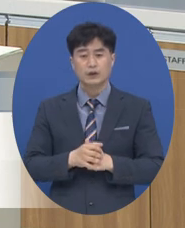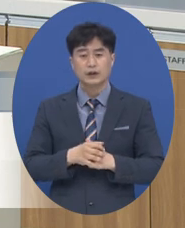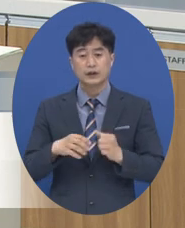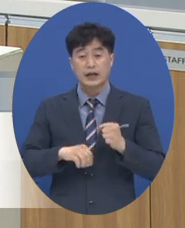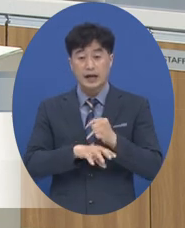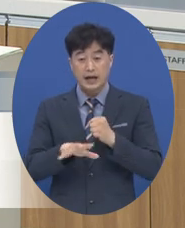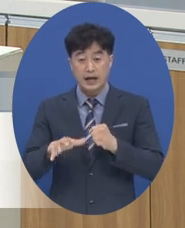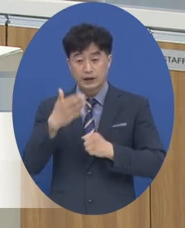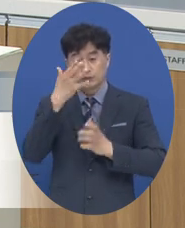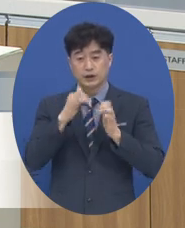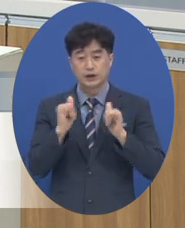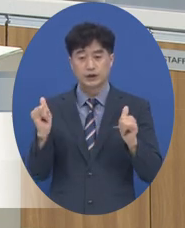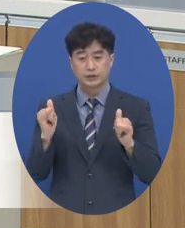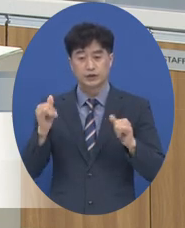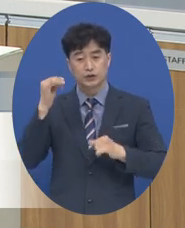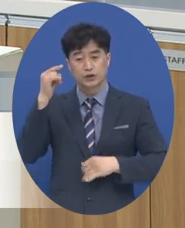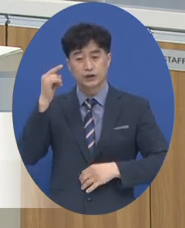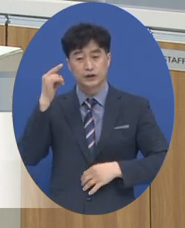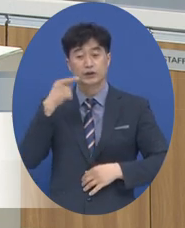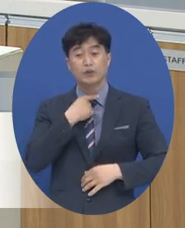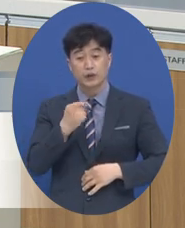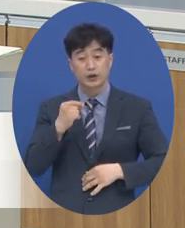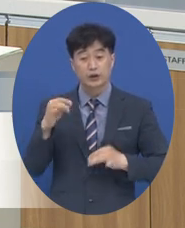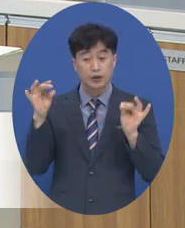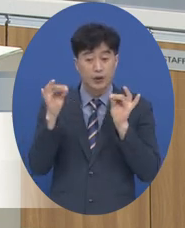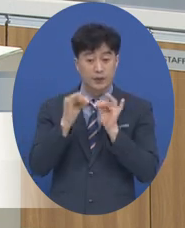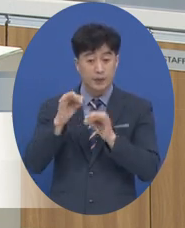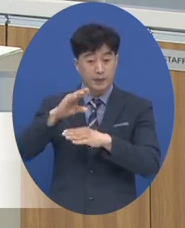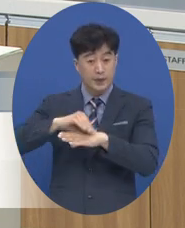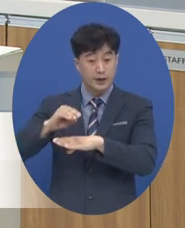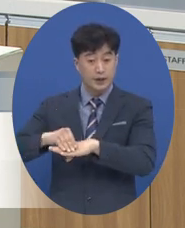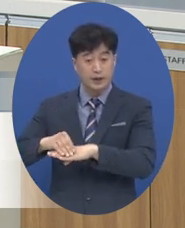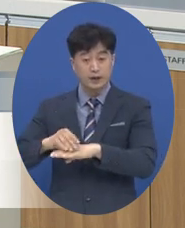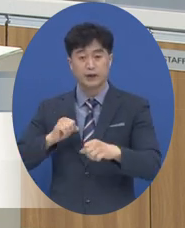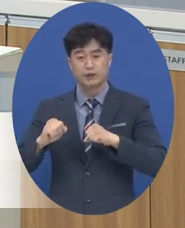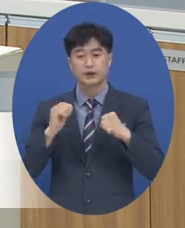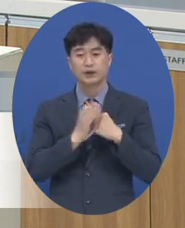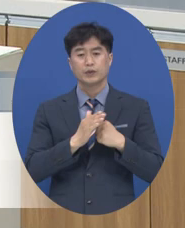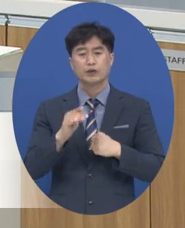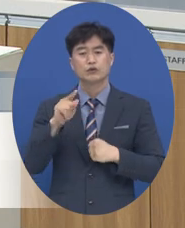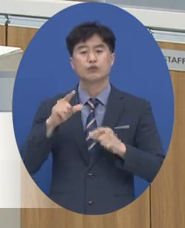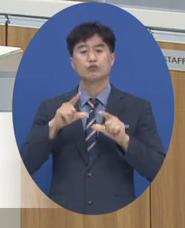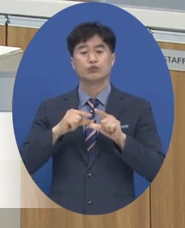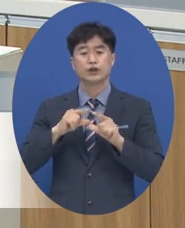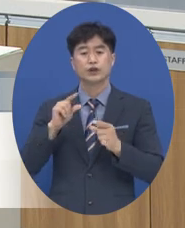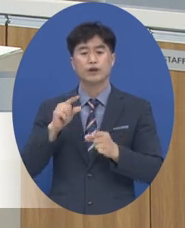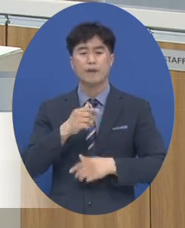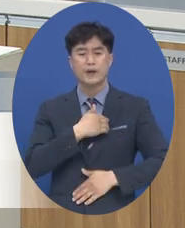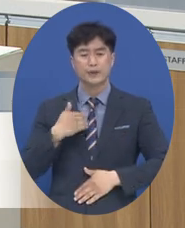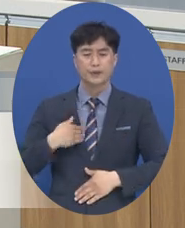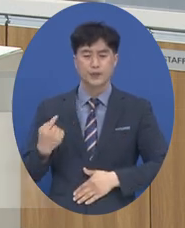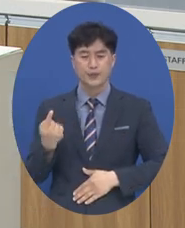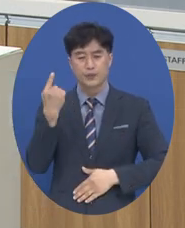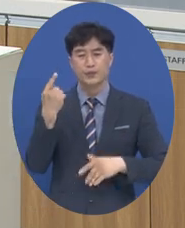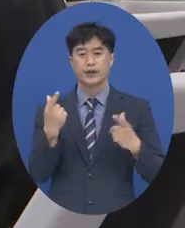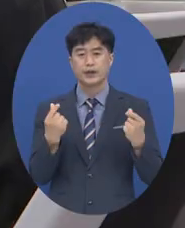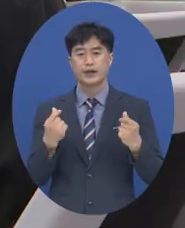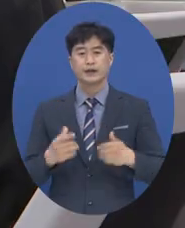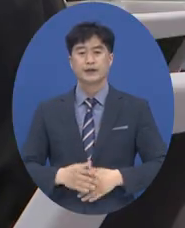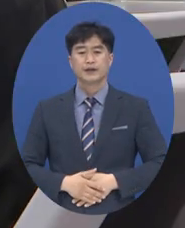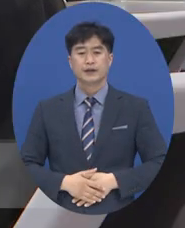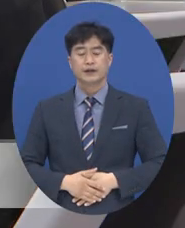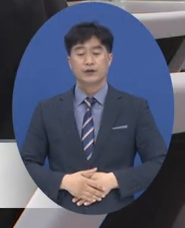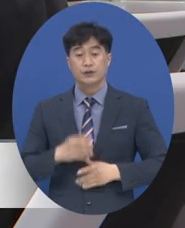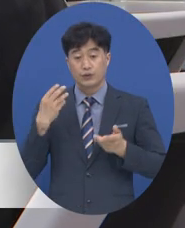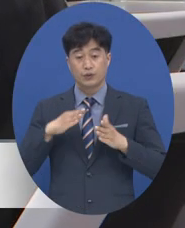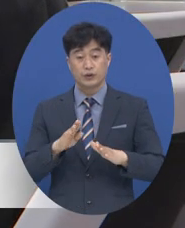그래서 다양한 청년 분 들의 수 유두를 반영을 한계 실제로 질액이 되기 때문에 그런 부분은 배당은 굉장히 만족도가 높은것 같습니다